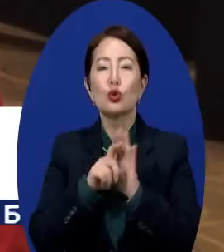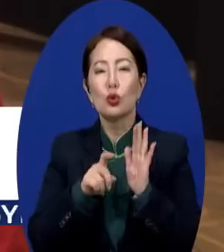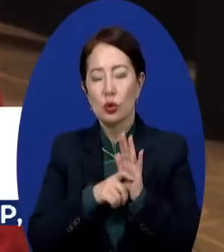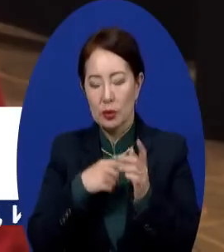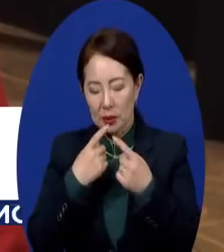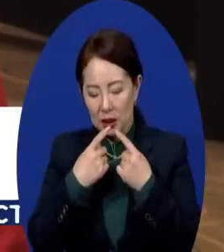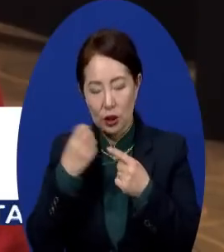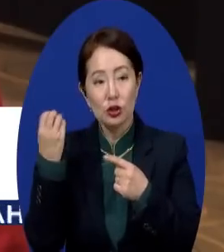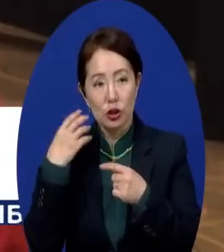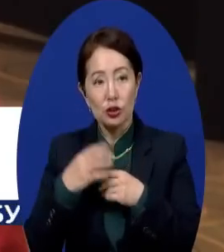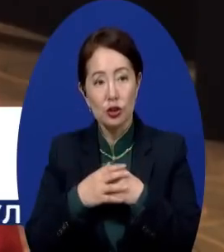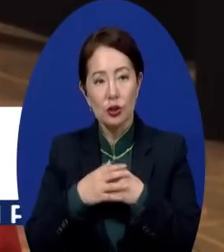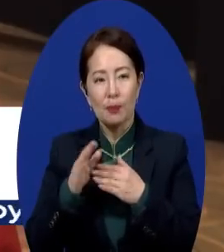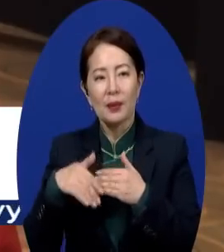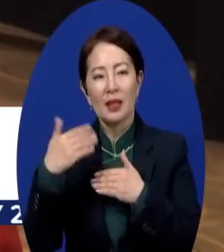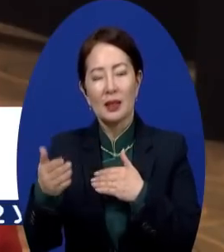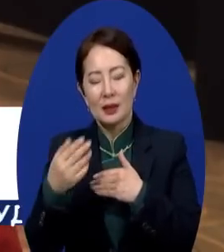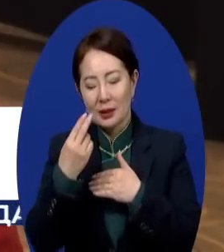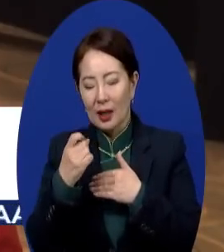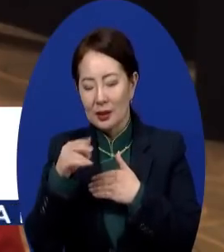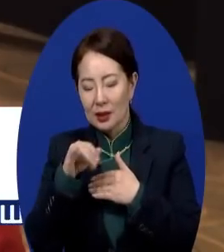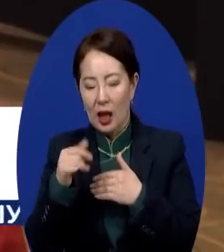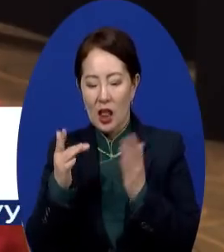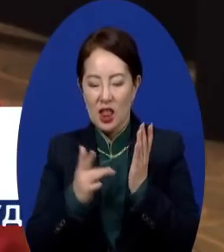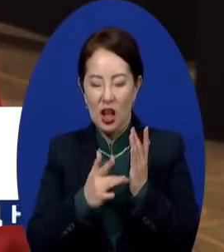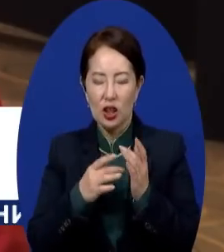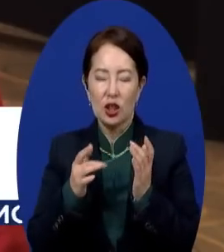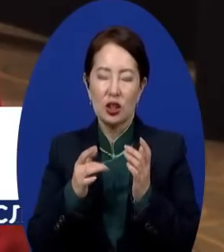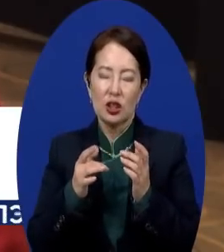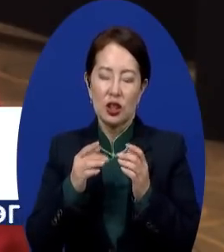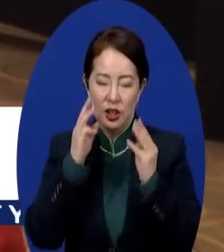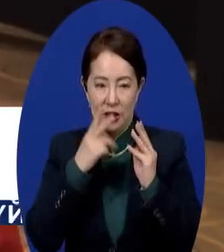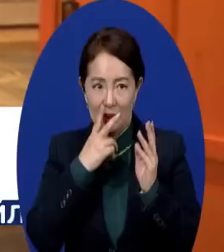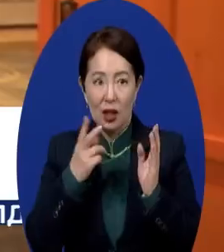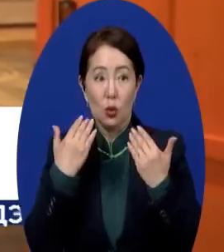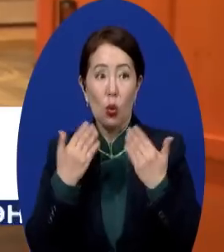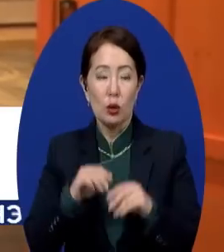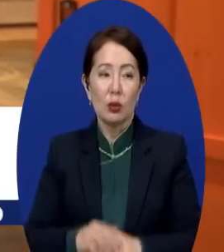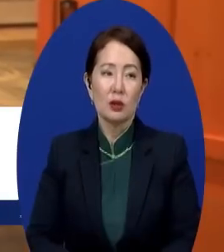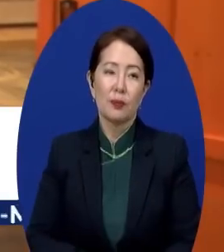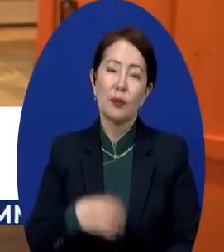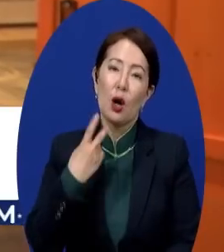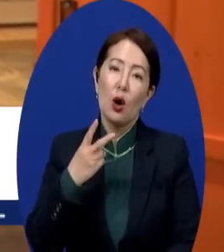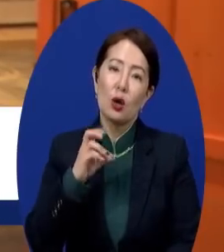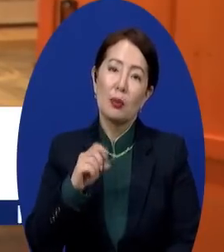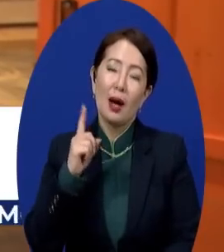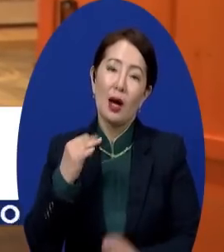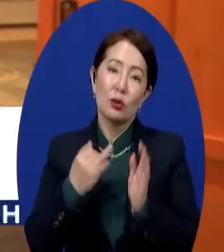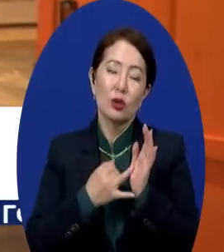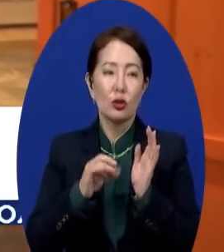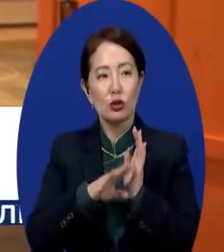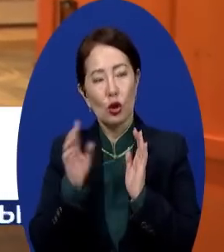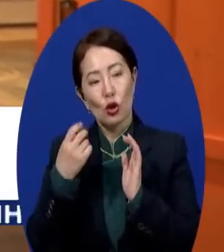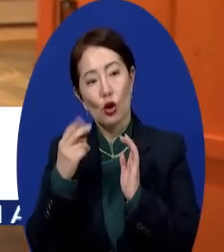хэрэгжилтийг сонссон цаашид энэ техник технологийн шийдлүүдийг илүү харсан юм хурал боллоо. 2017 оноос 2020